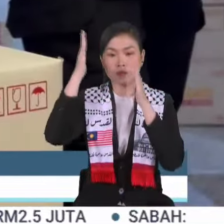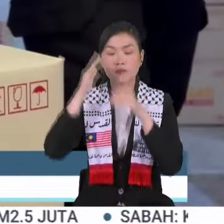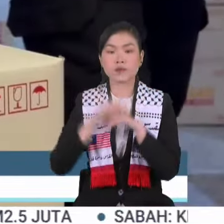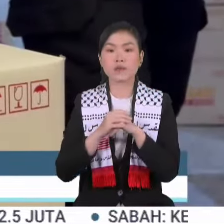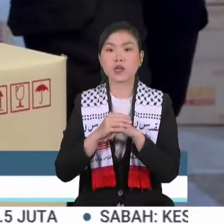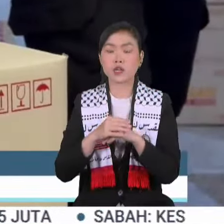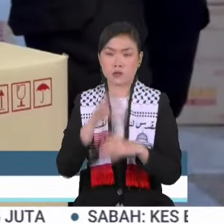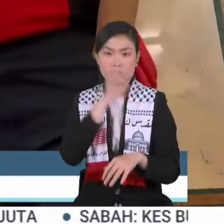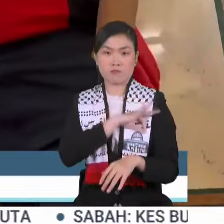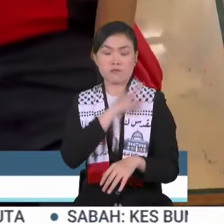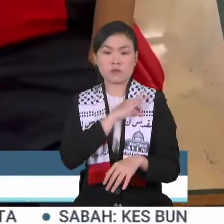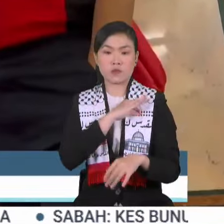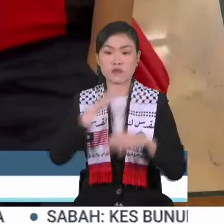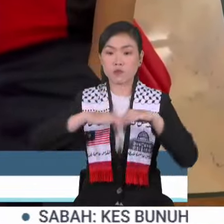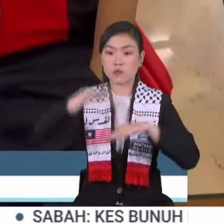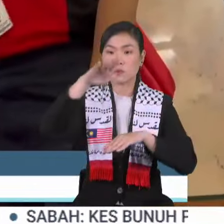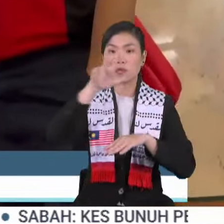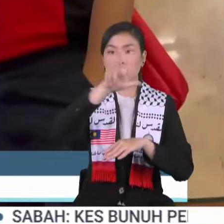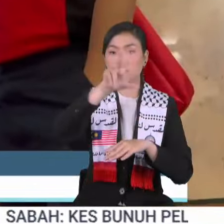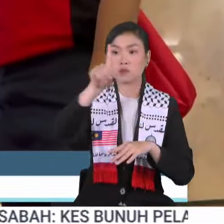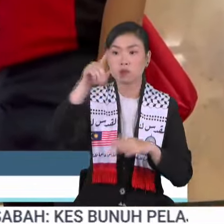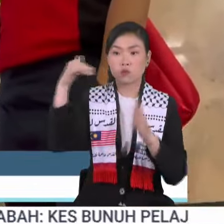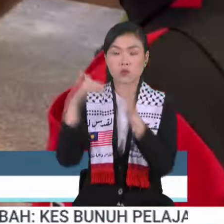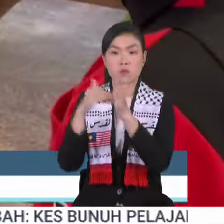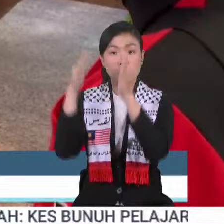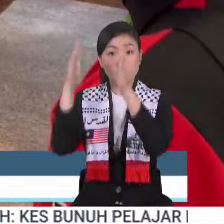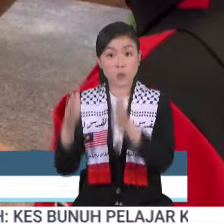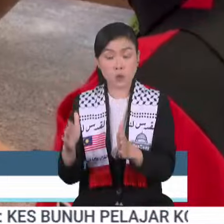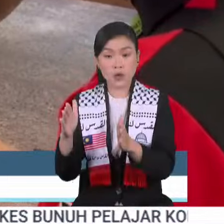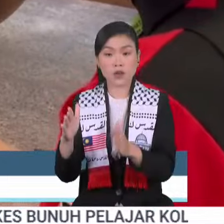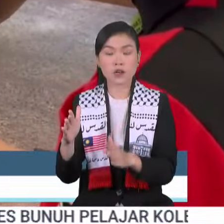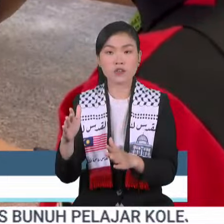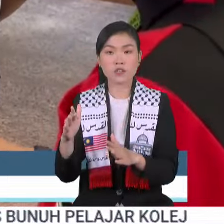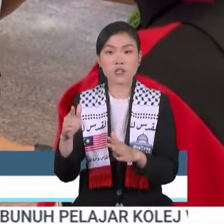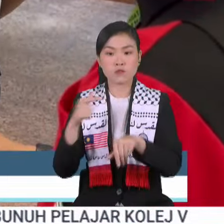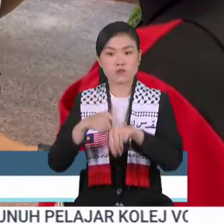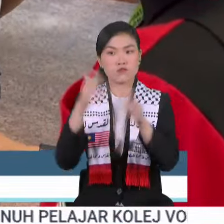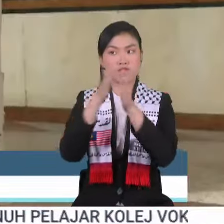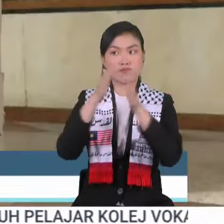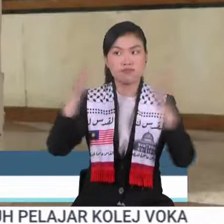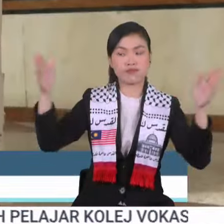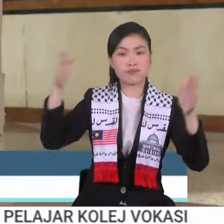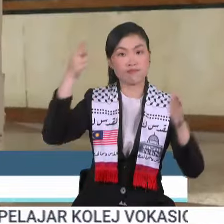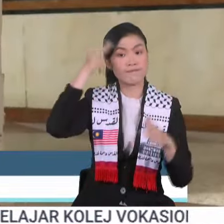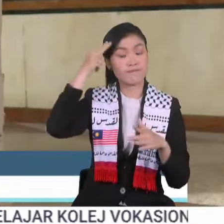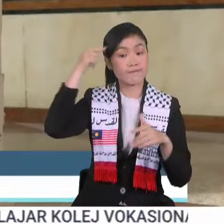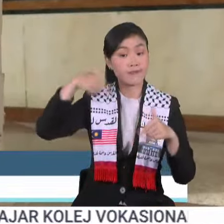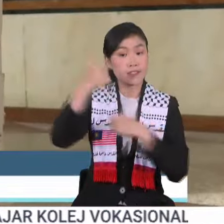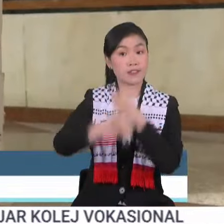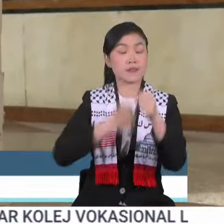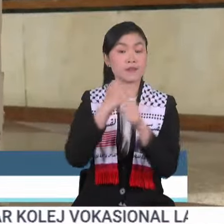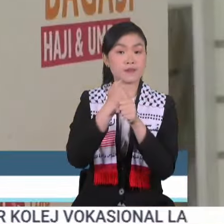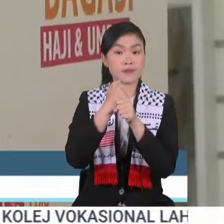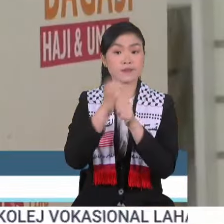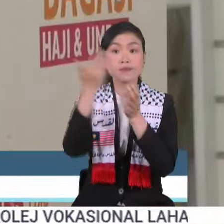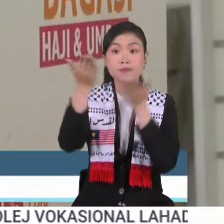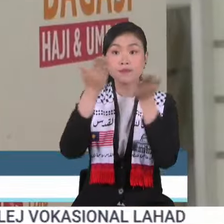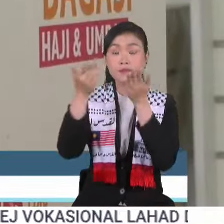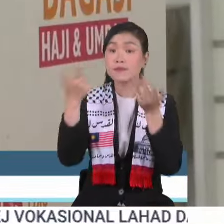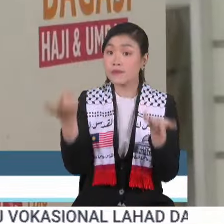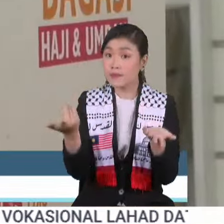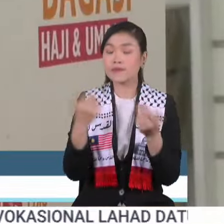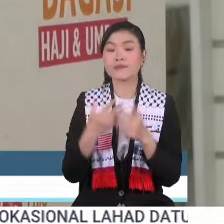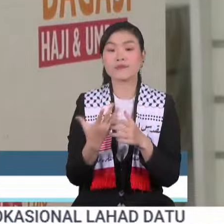memberi manfaat kepada lebih 31,000 jemaah sepanjang musim haji tahun ini. Perkhidmatan itu